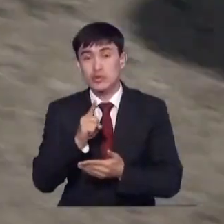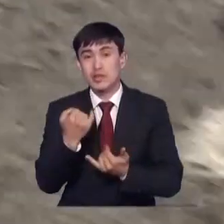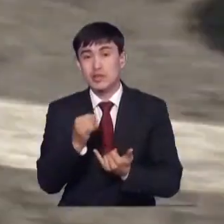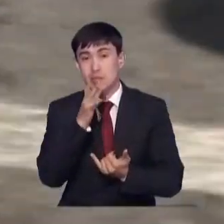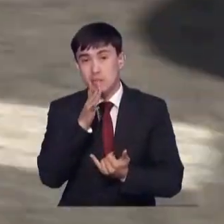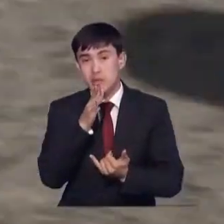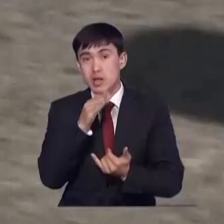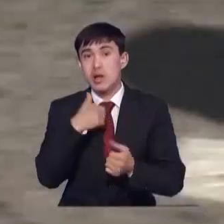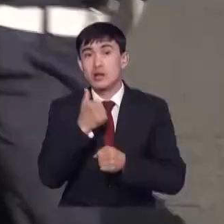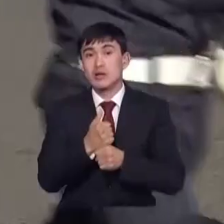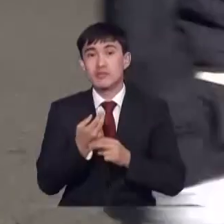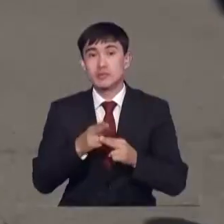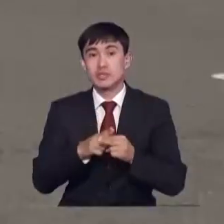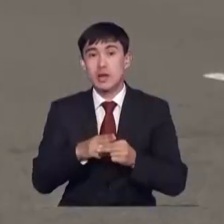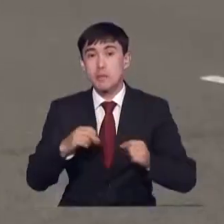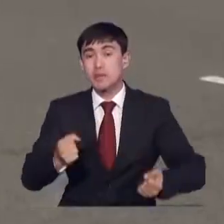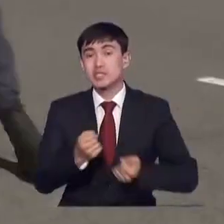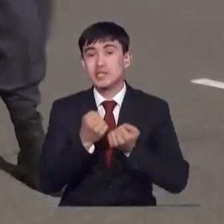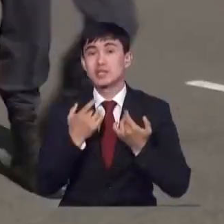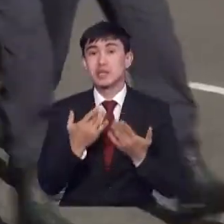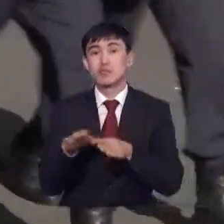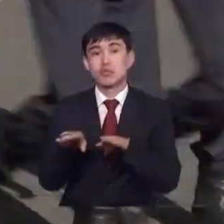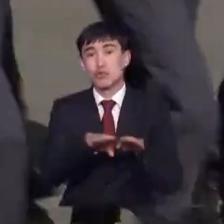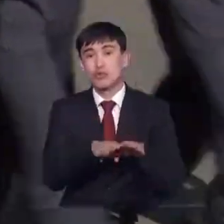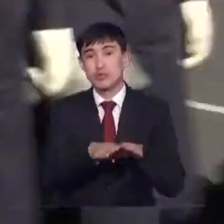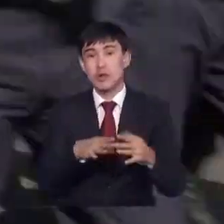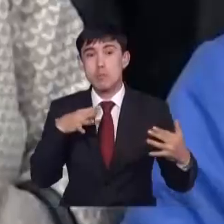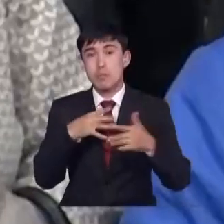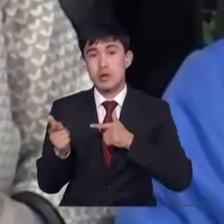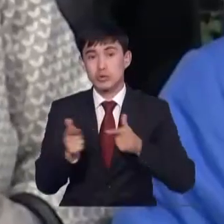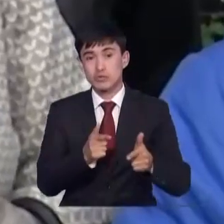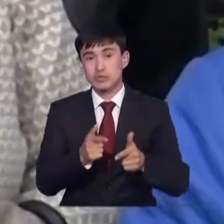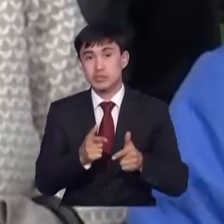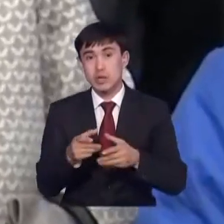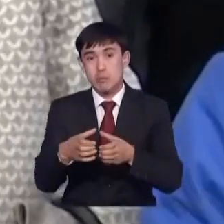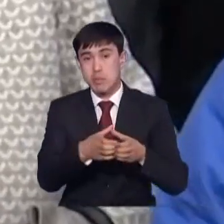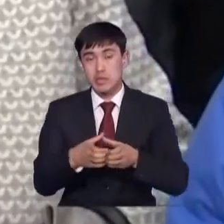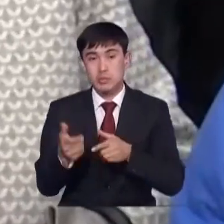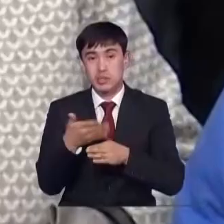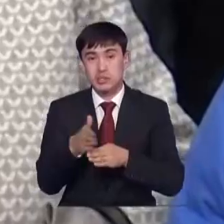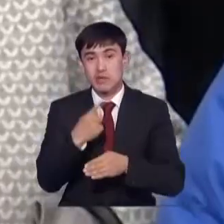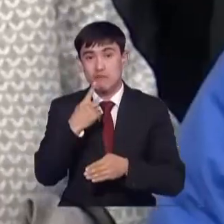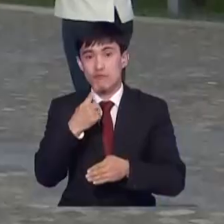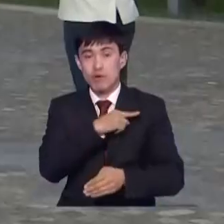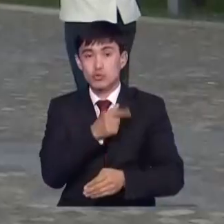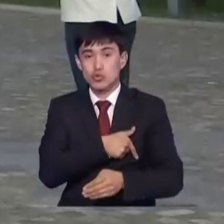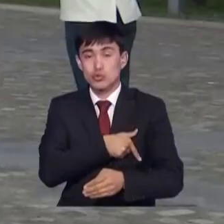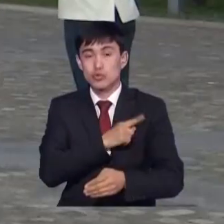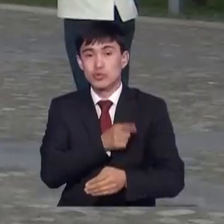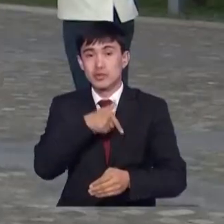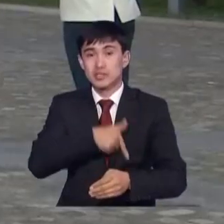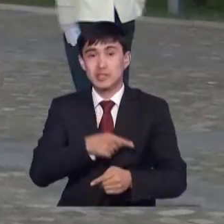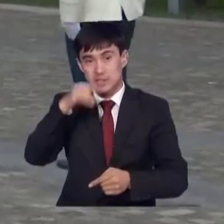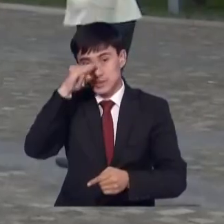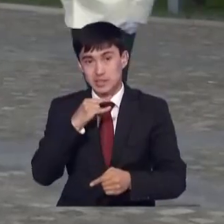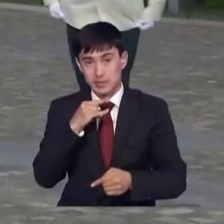данный момент приоритетным является поддержание требуемого уровня боеготовности и мобильности подразделений Вооружённых Сил Казахстана